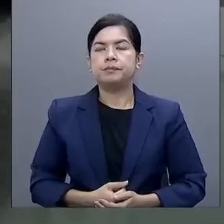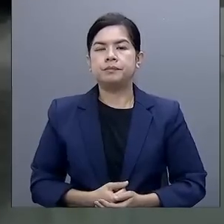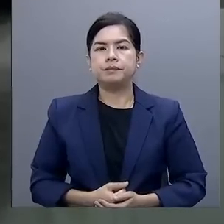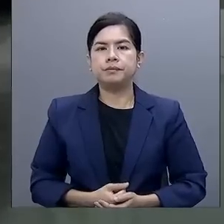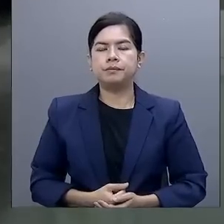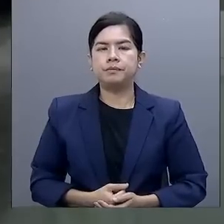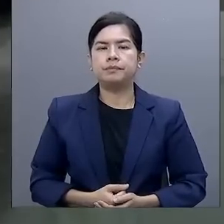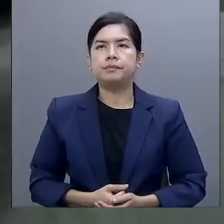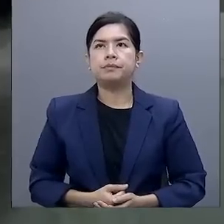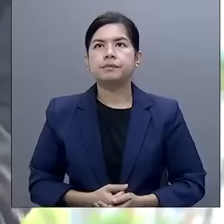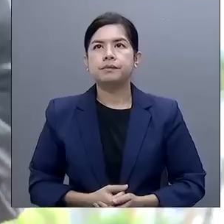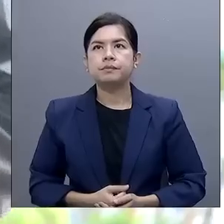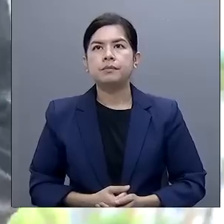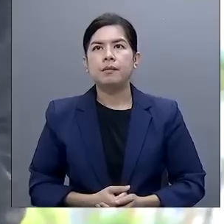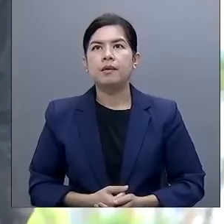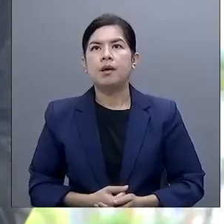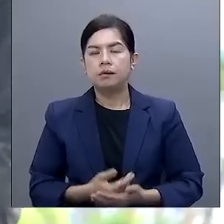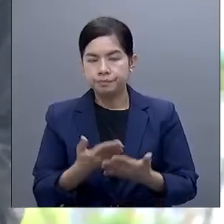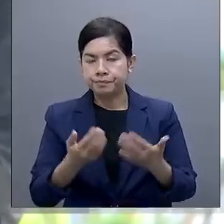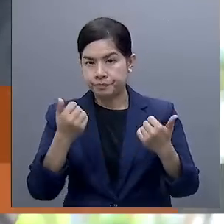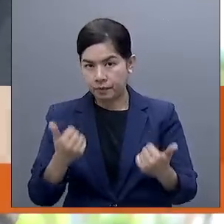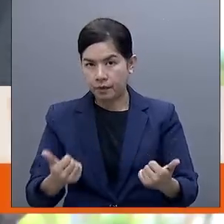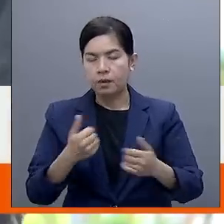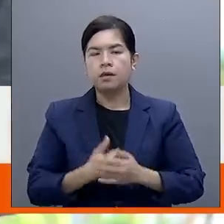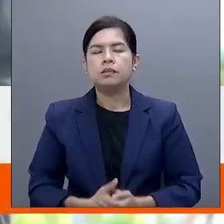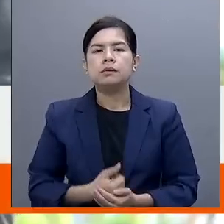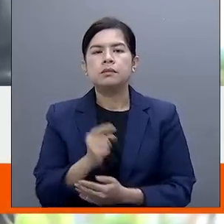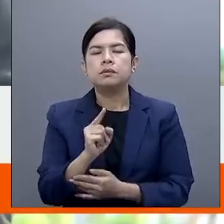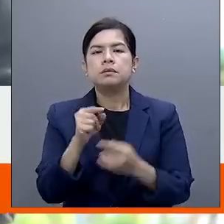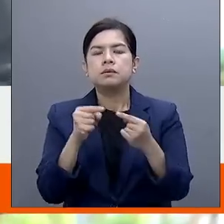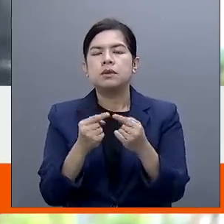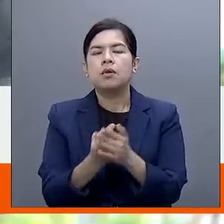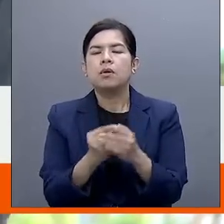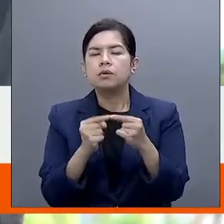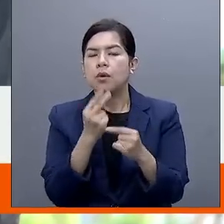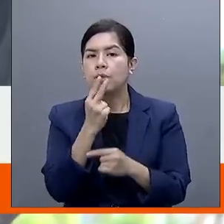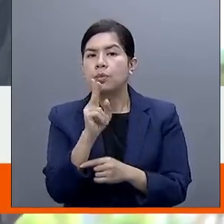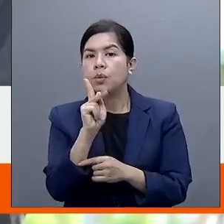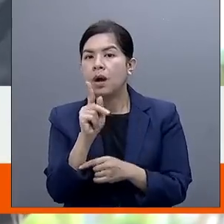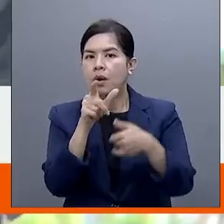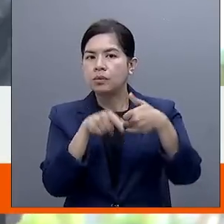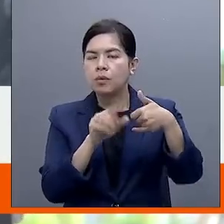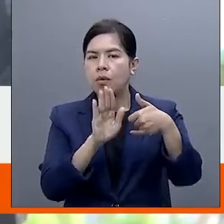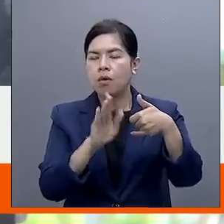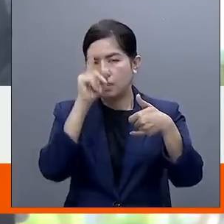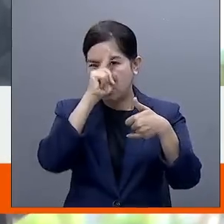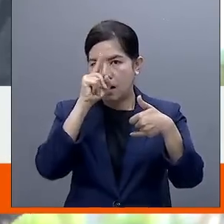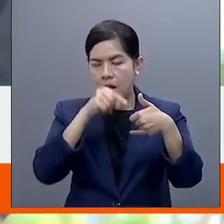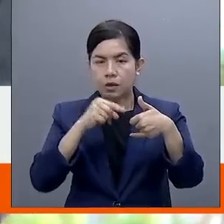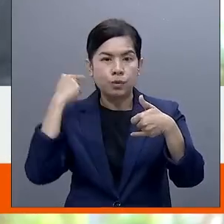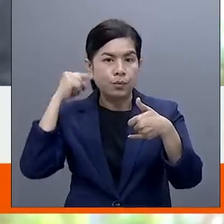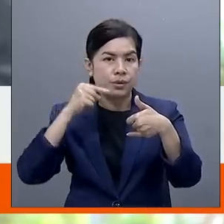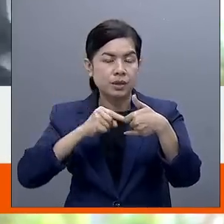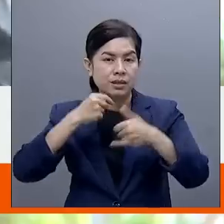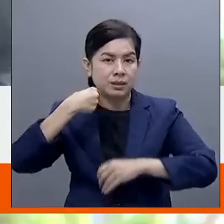ครับคุณพรวดีคุณจิรชาตาครับยังคงติดตามกันอย่างก่อนต่อเนื่องนะครับสำหรับกระแสข่าวหญิงชาวไต้หวันนะครับที่อ้างว่าถูกตำร